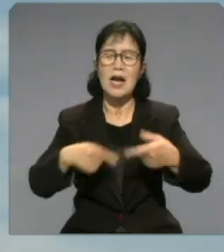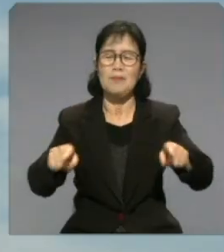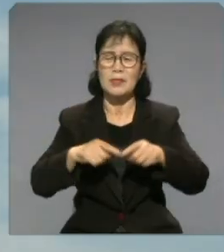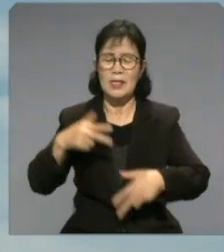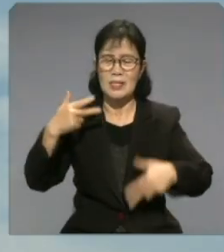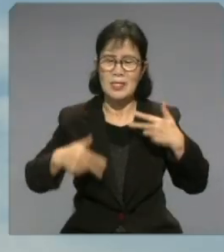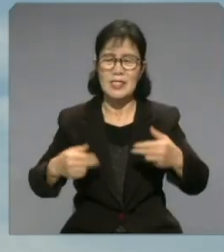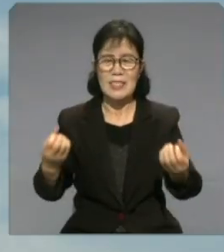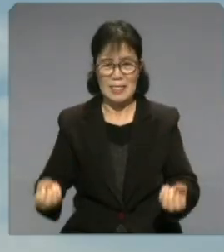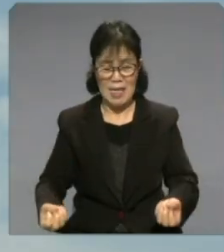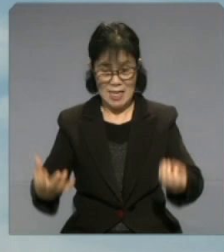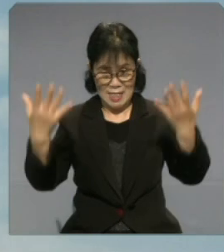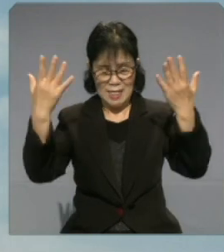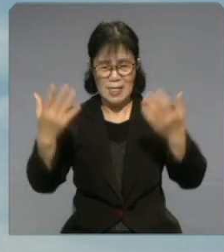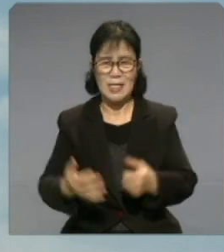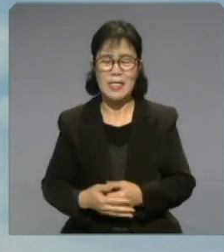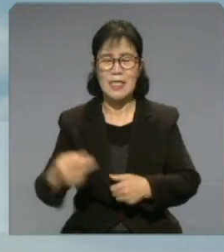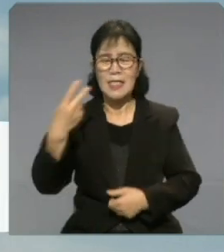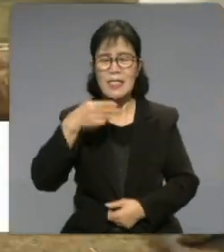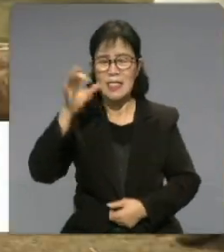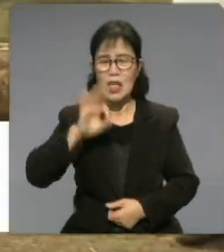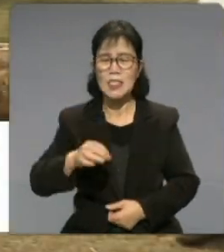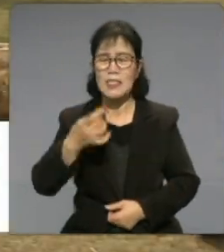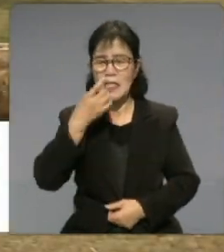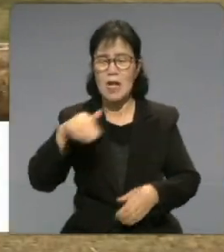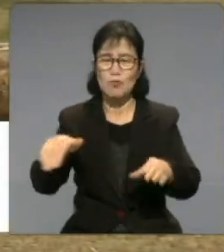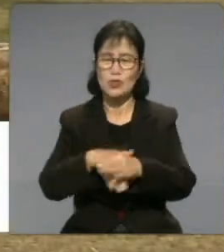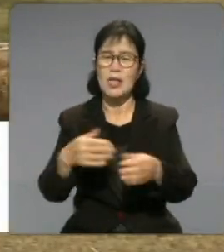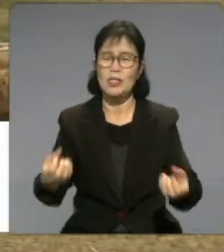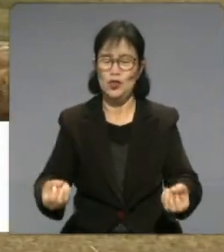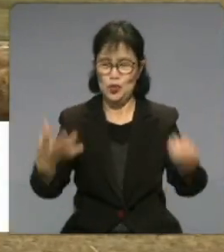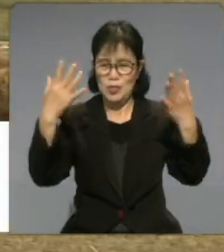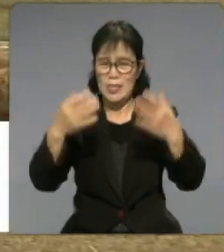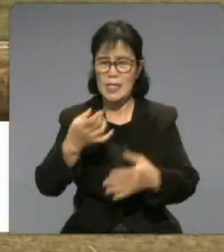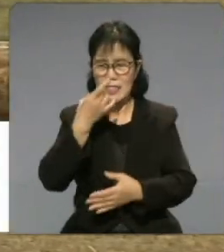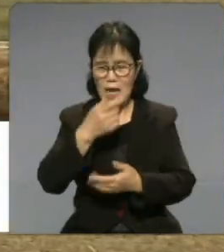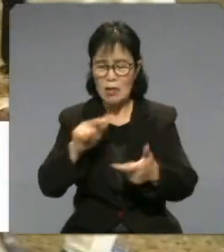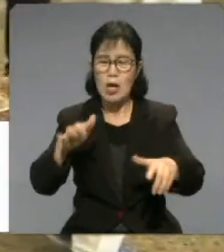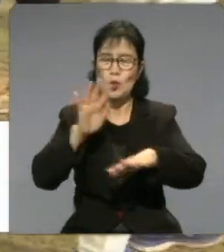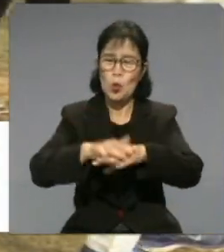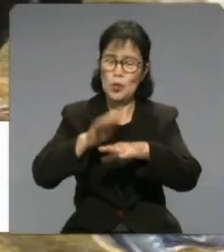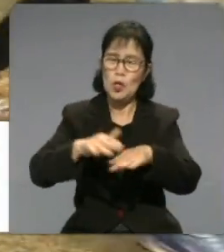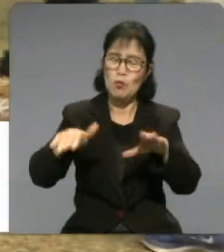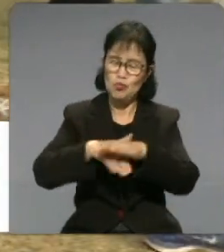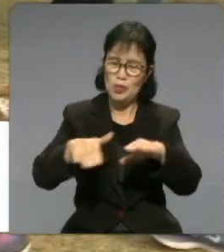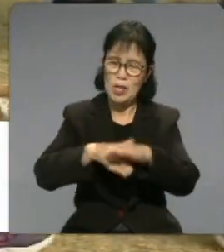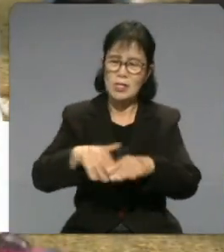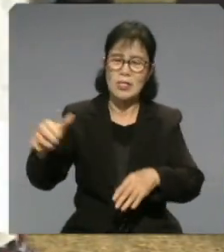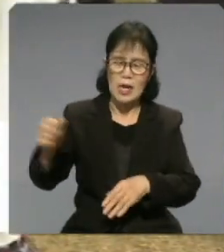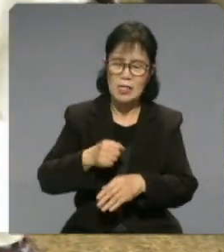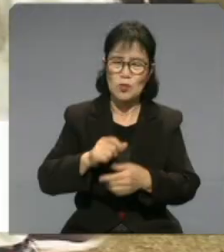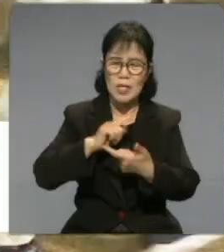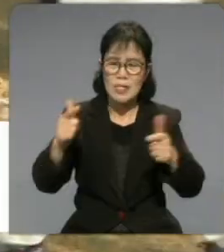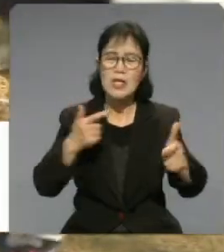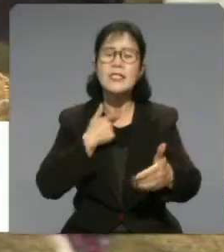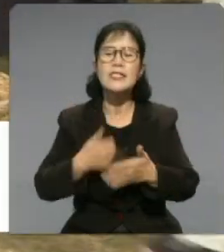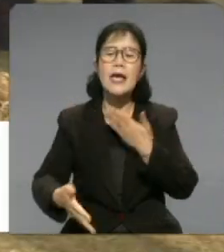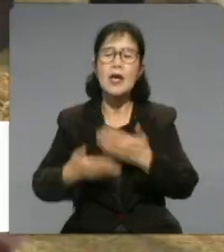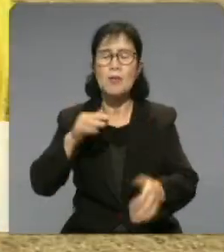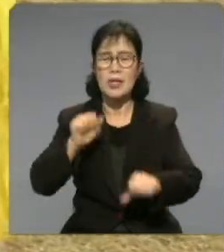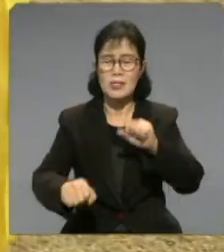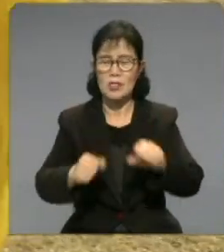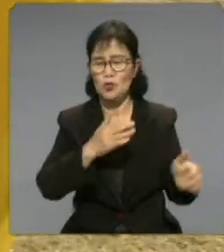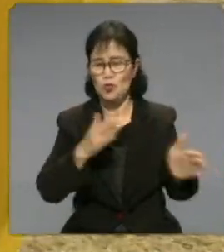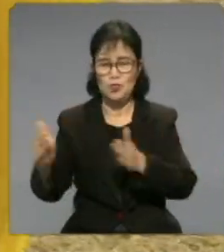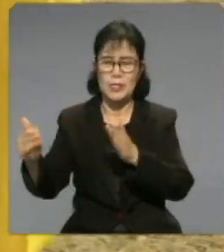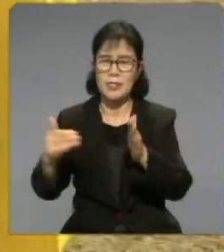풍년 잔치란 주제로 열리는 이천쌀 문화축제. 쌀과 농경문화를 주제로 한 다채로운 체험 행사도